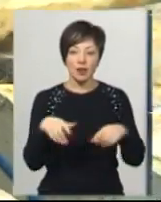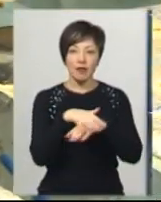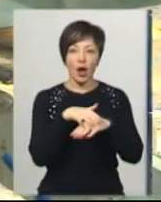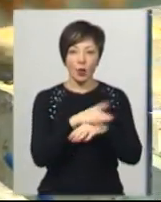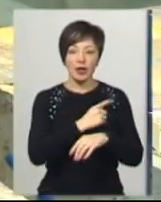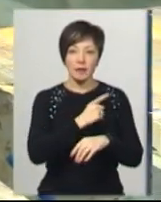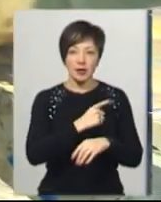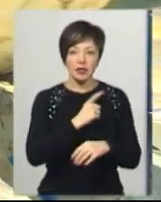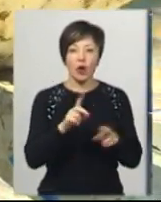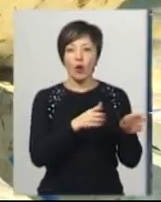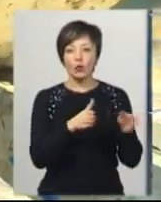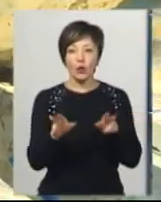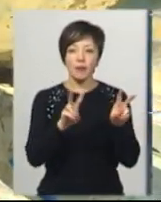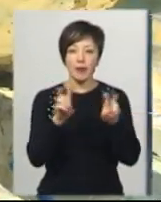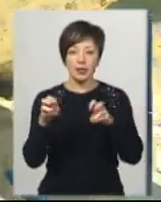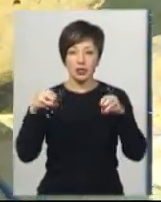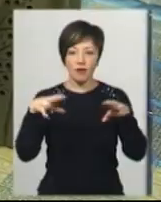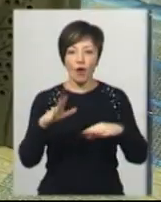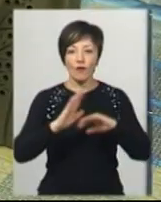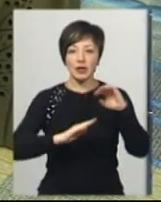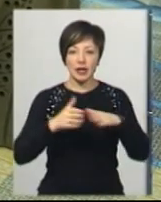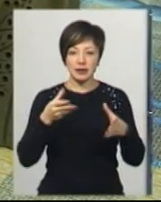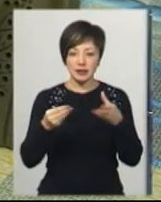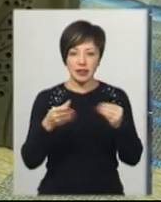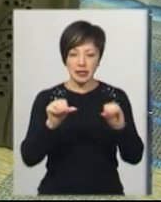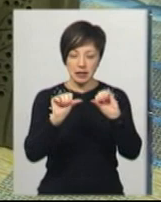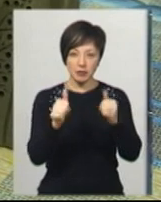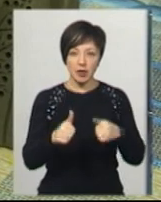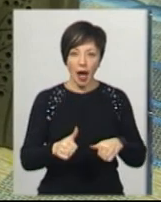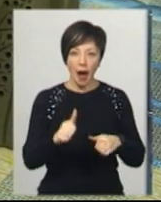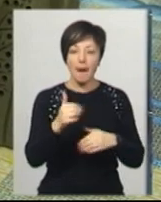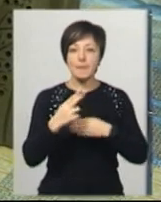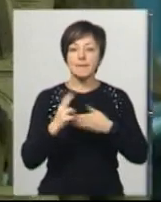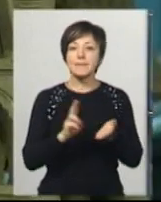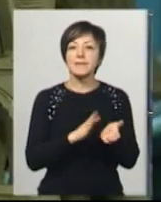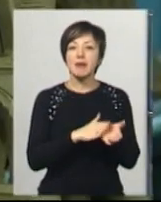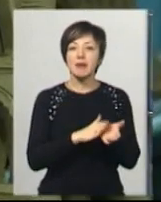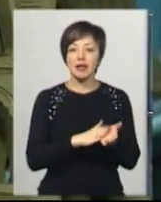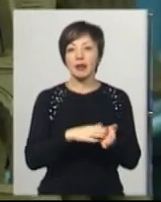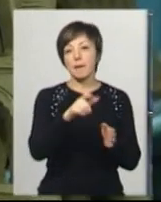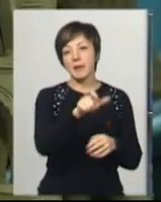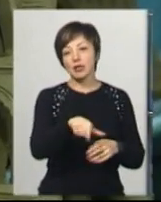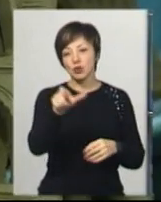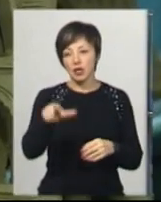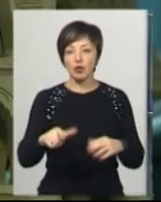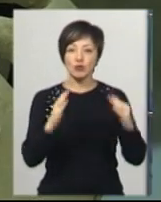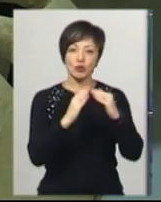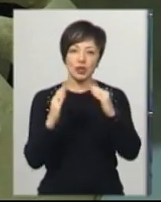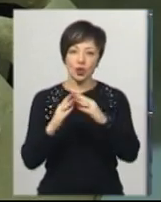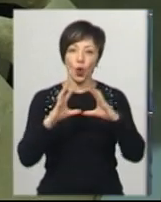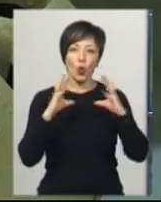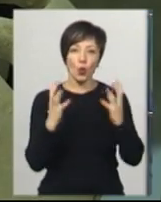Поділлі» готують тематичні ліхтарики, вручну ліплять з глини статуетки біблійних персонажів, сніговички, казкові будиночки, візерунчасті